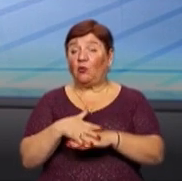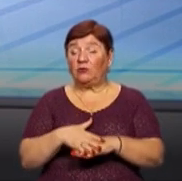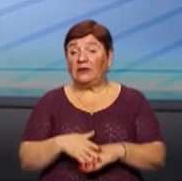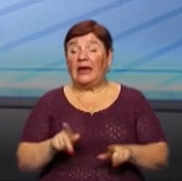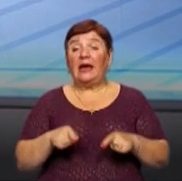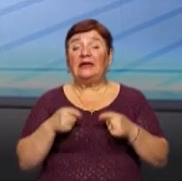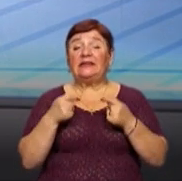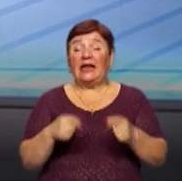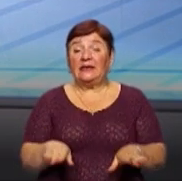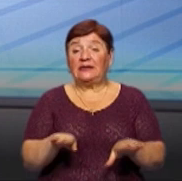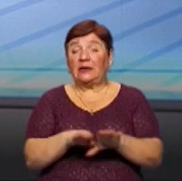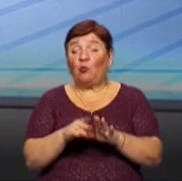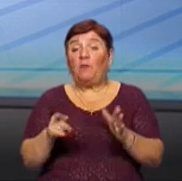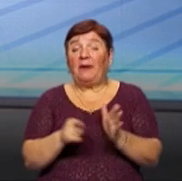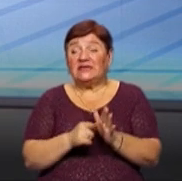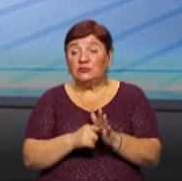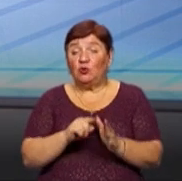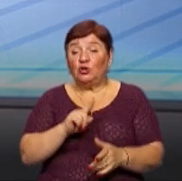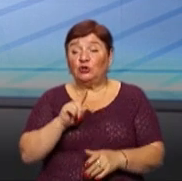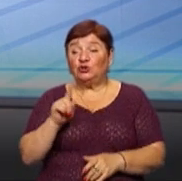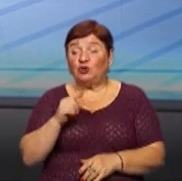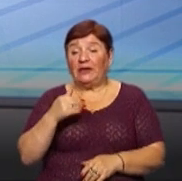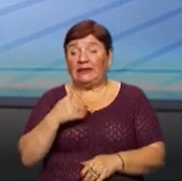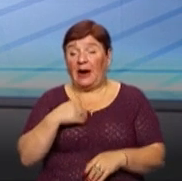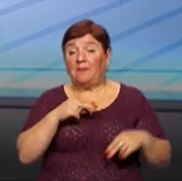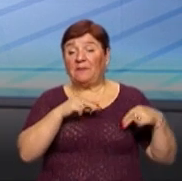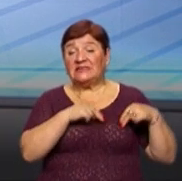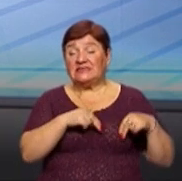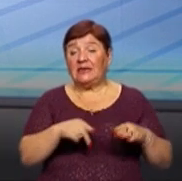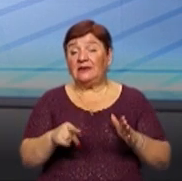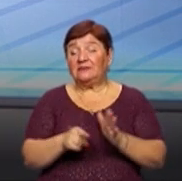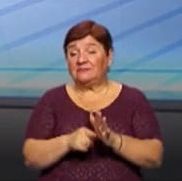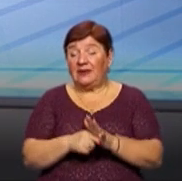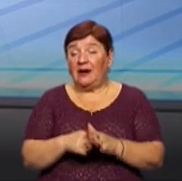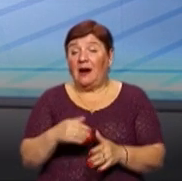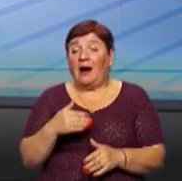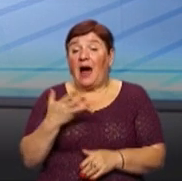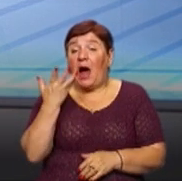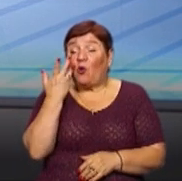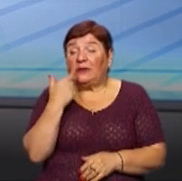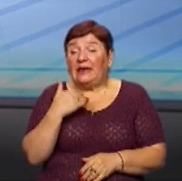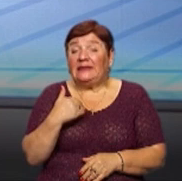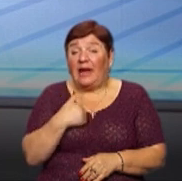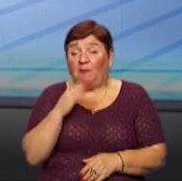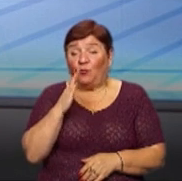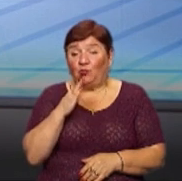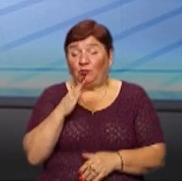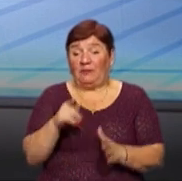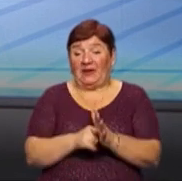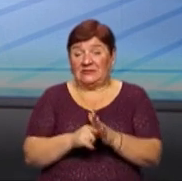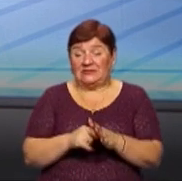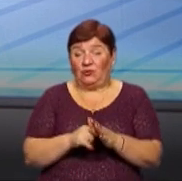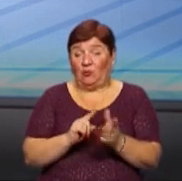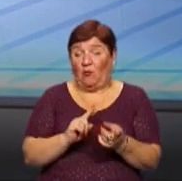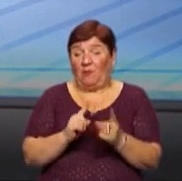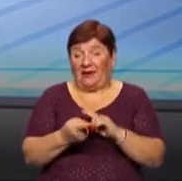таку пенсію, що я за рік, каже, працівник пенсійного не заробить. А ми, коли нам будуть це переглядати? Що це